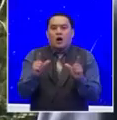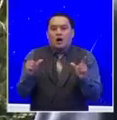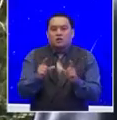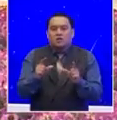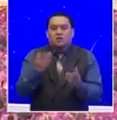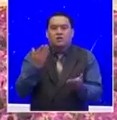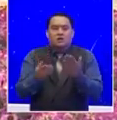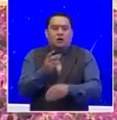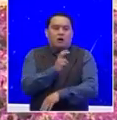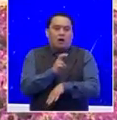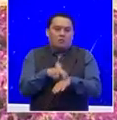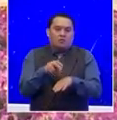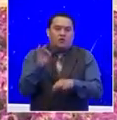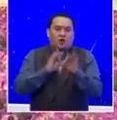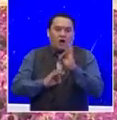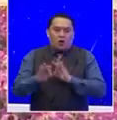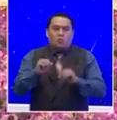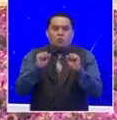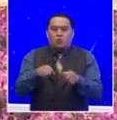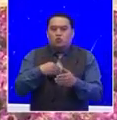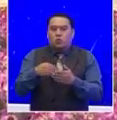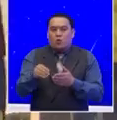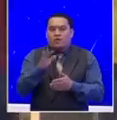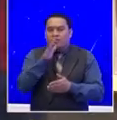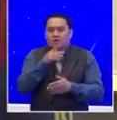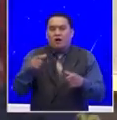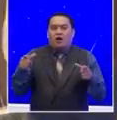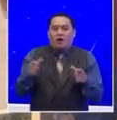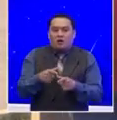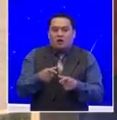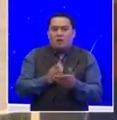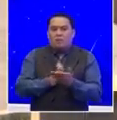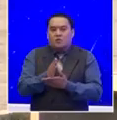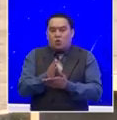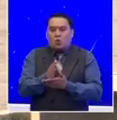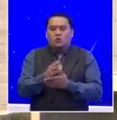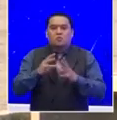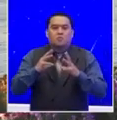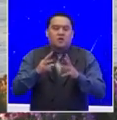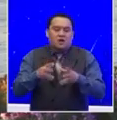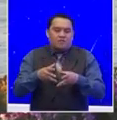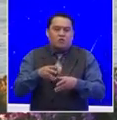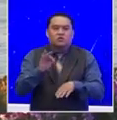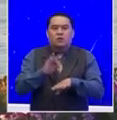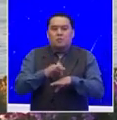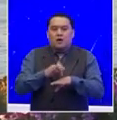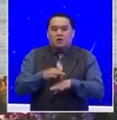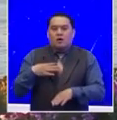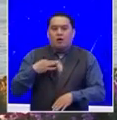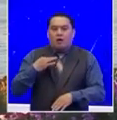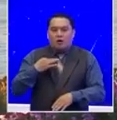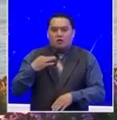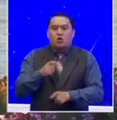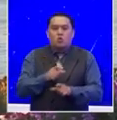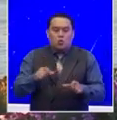в аптеку. Эти и другие ограничительные меры во время действующего карантина направлены на борьбу с мировой пандемией. Однако халатное отношение